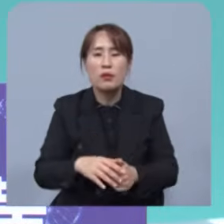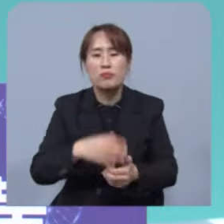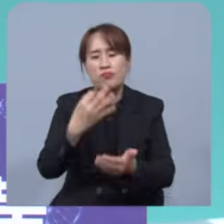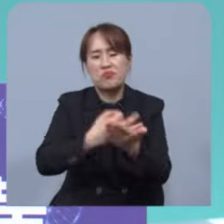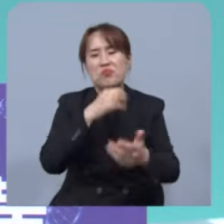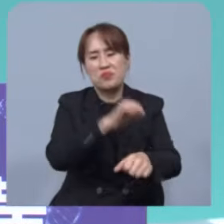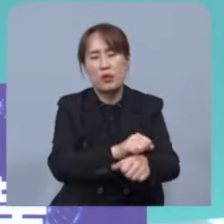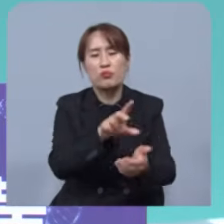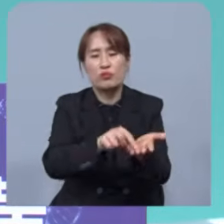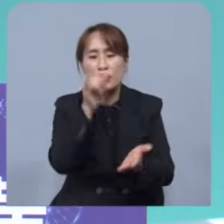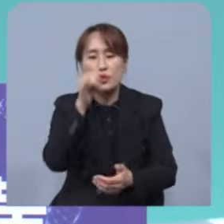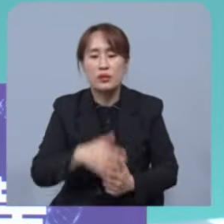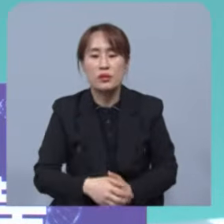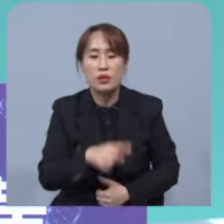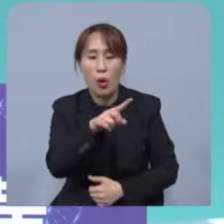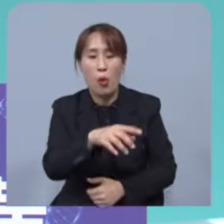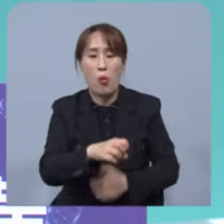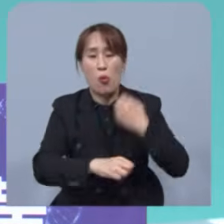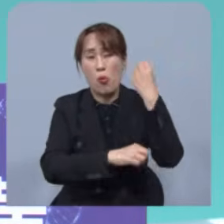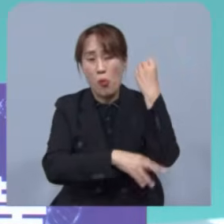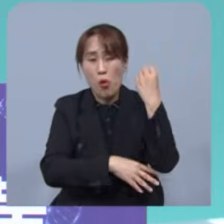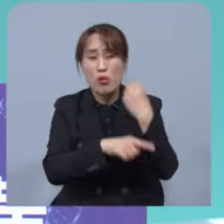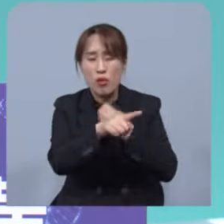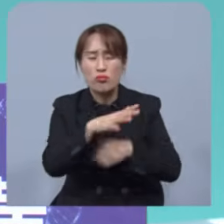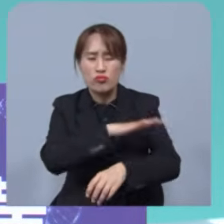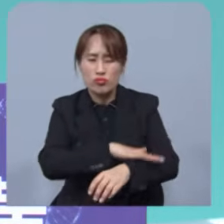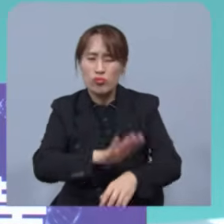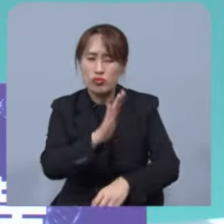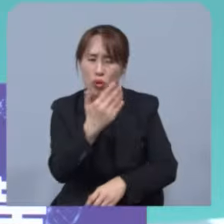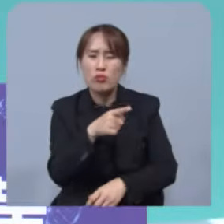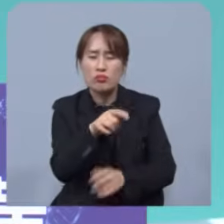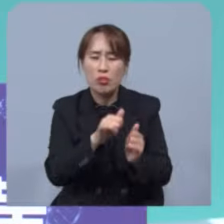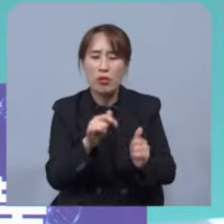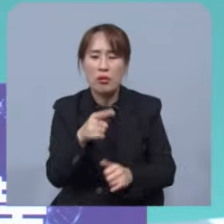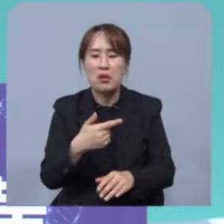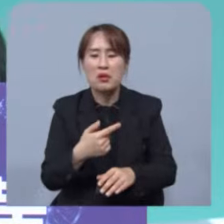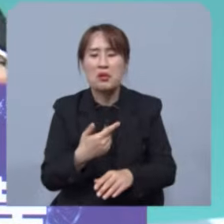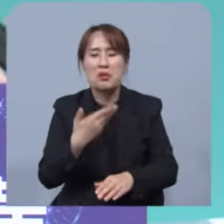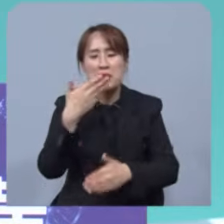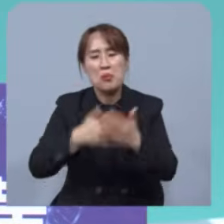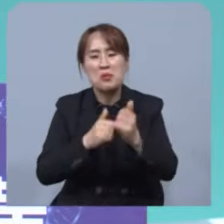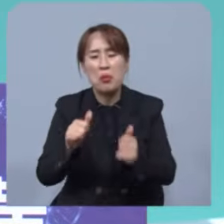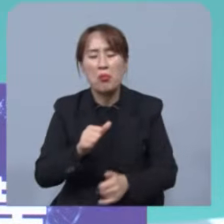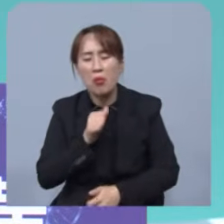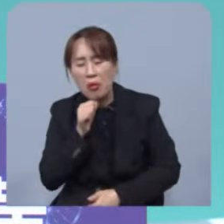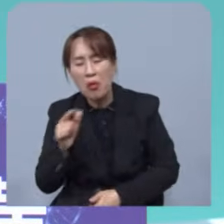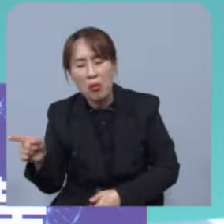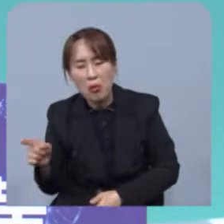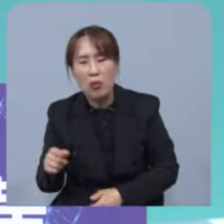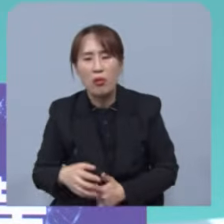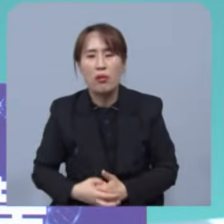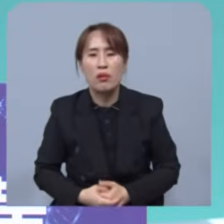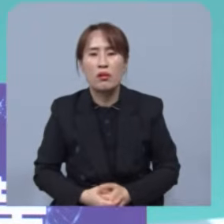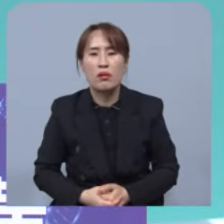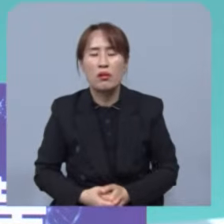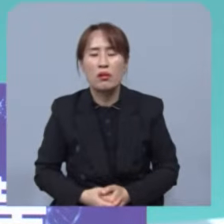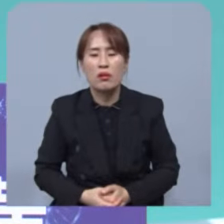저기는 원래부터 잘 되는 부류, 나머지는 다 피지배 계층